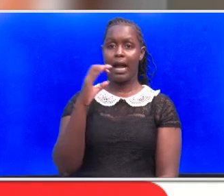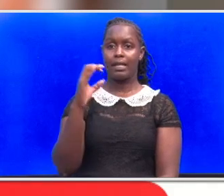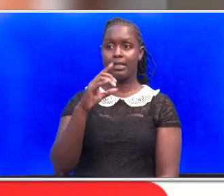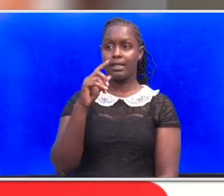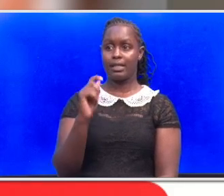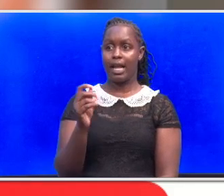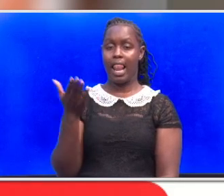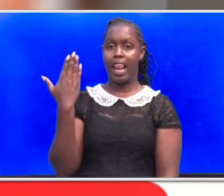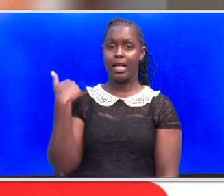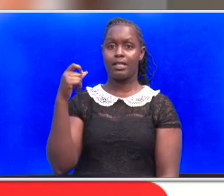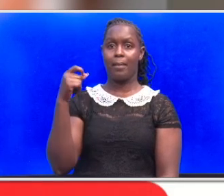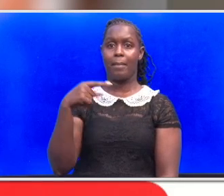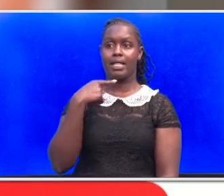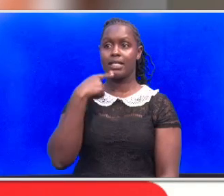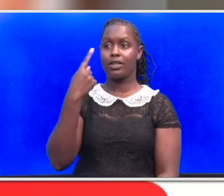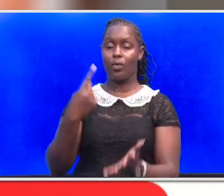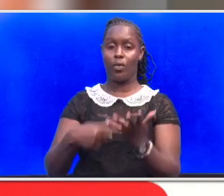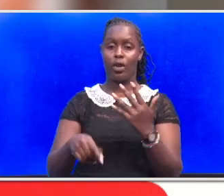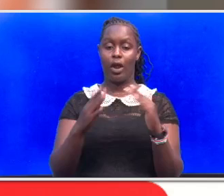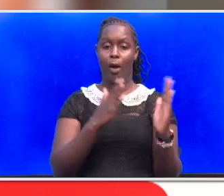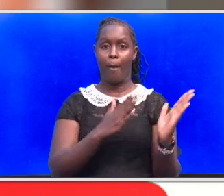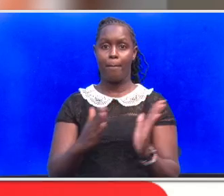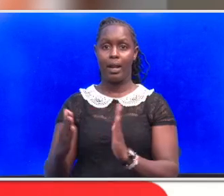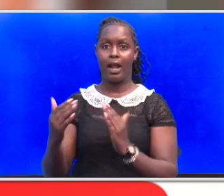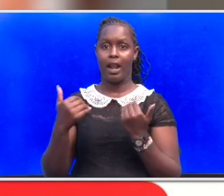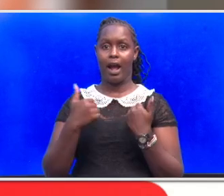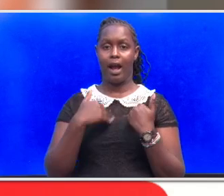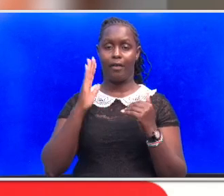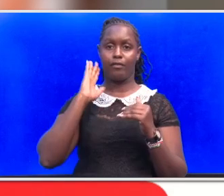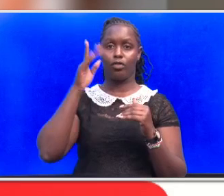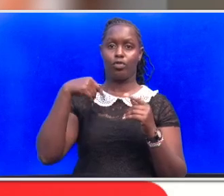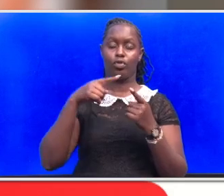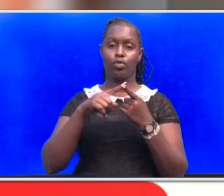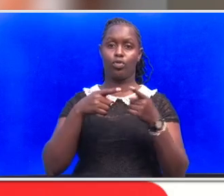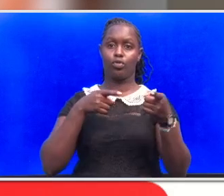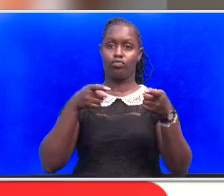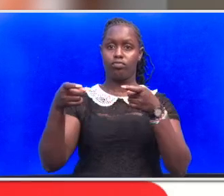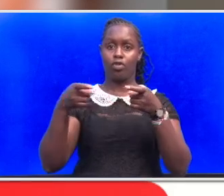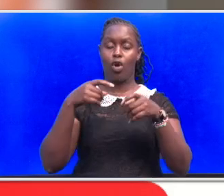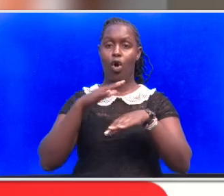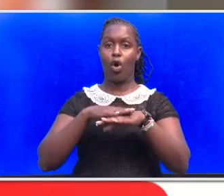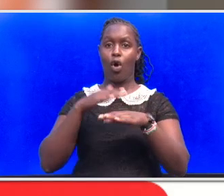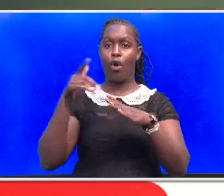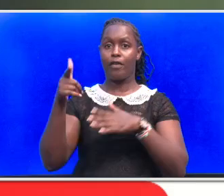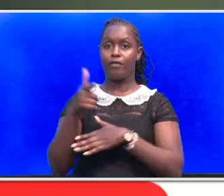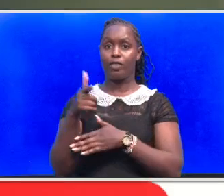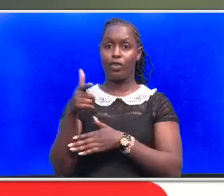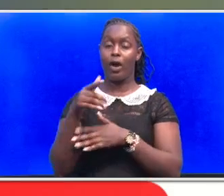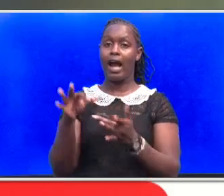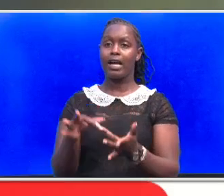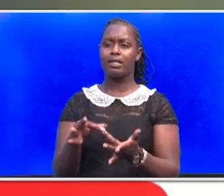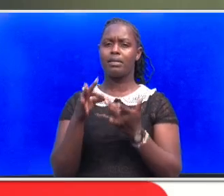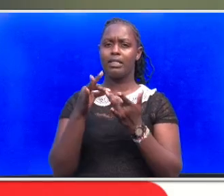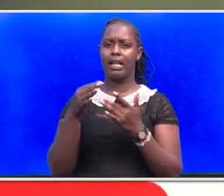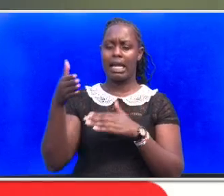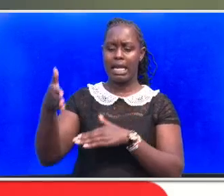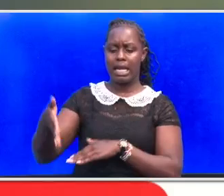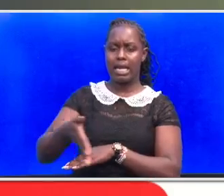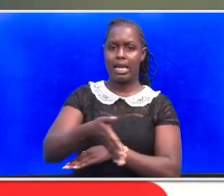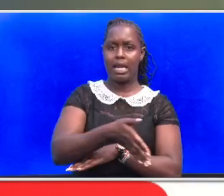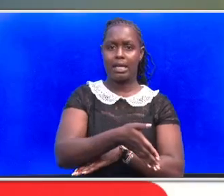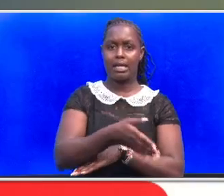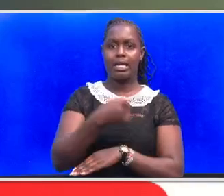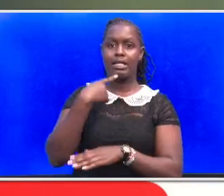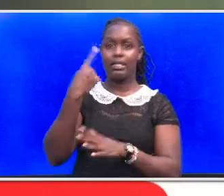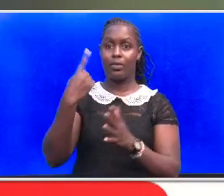uliopita alitangaza kuwa kuna mipango ya kudhibiti tovuti hiyo ya usambazaji wa video hasa wakati wa usiku, akisema anafahamu